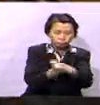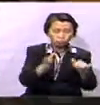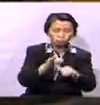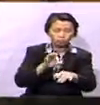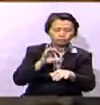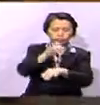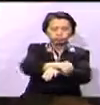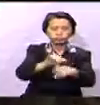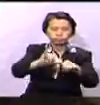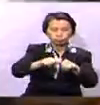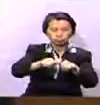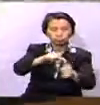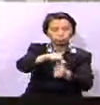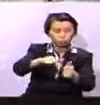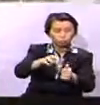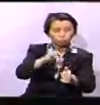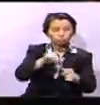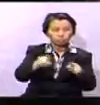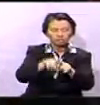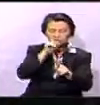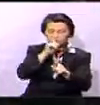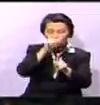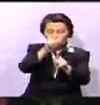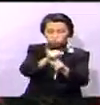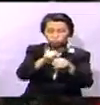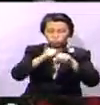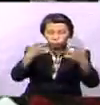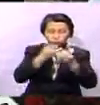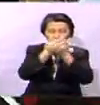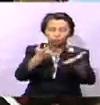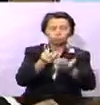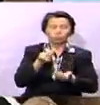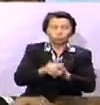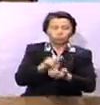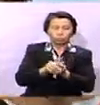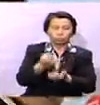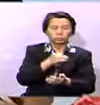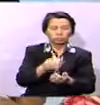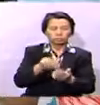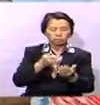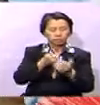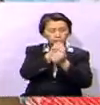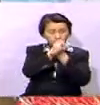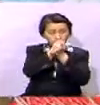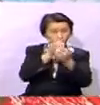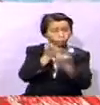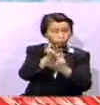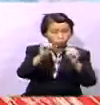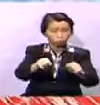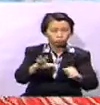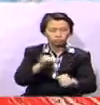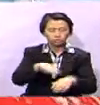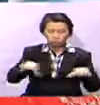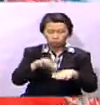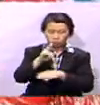serangan kejuruteraan sosial seperti menipu pengguna dengan membocorkan maklumat kewangan dan kata laluan. Juga membuat klon